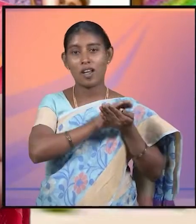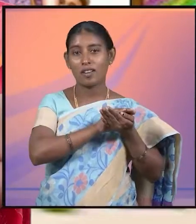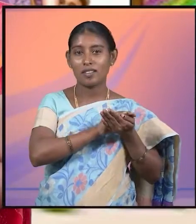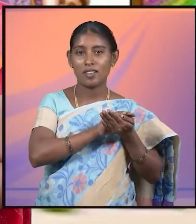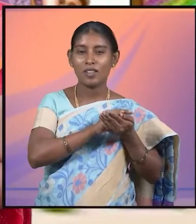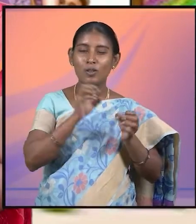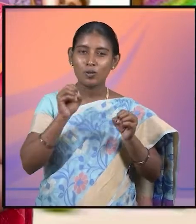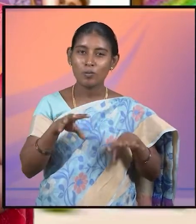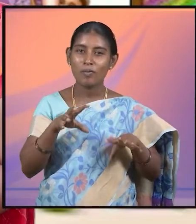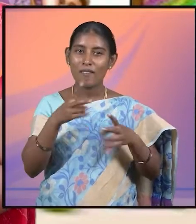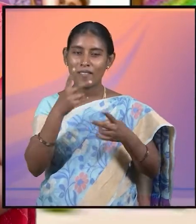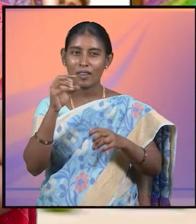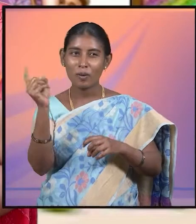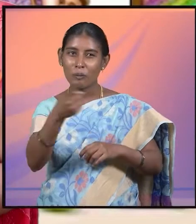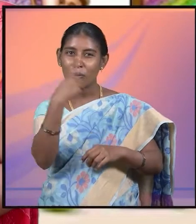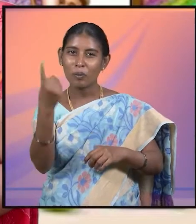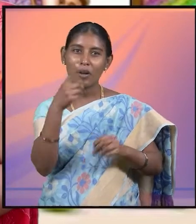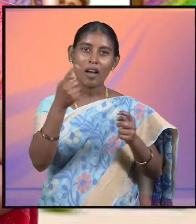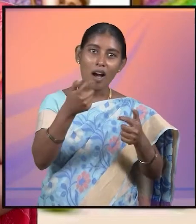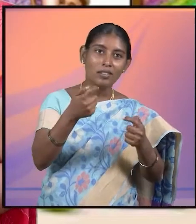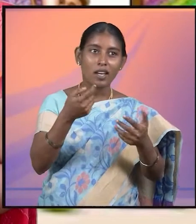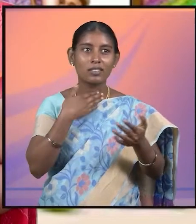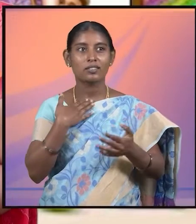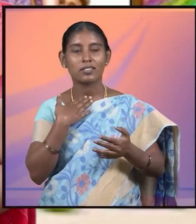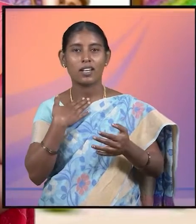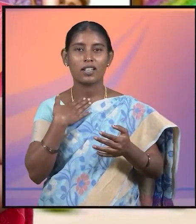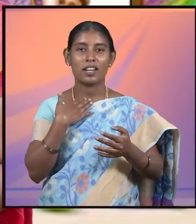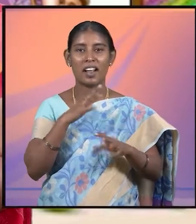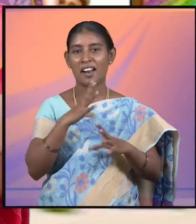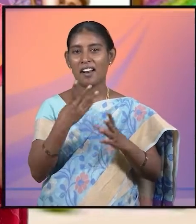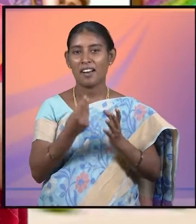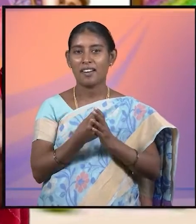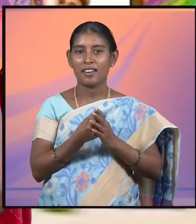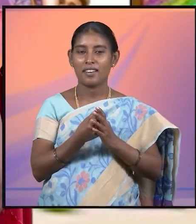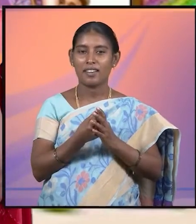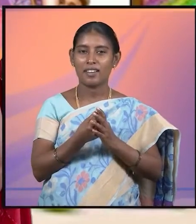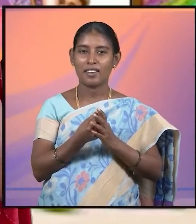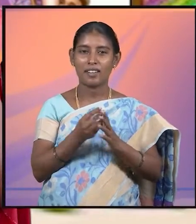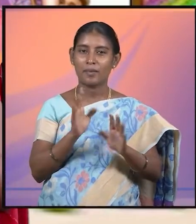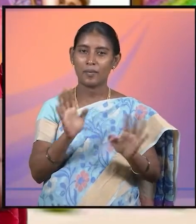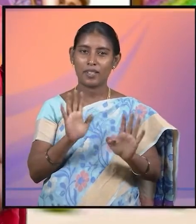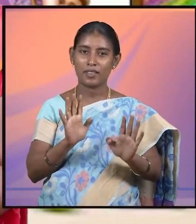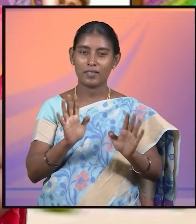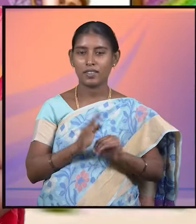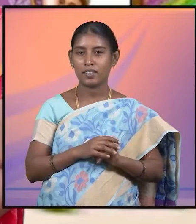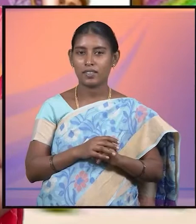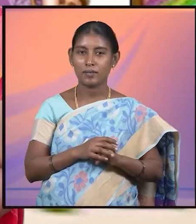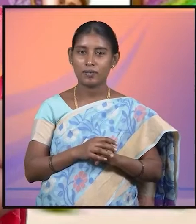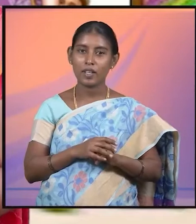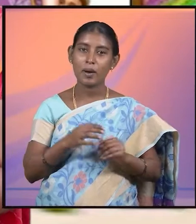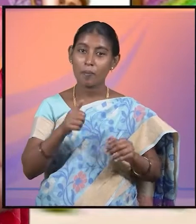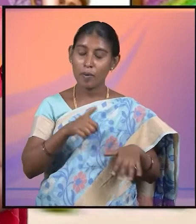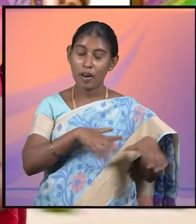புறம்பாக பொருள் தேடி உழல்கின்றாரே என்ற பாடலின் மூலம் பாய்ந்து வரும் நீராலோ